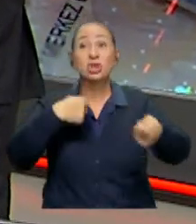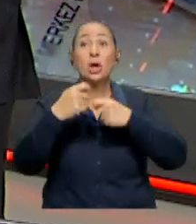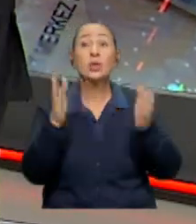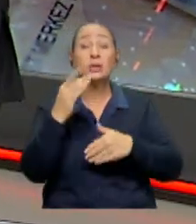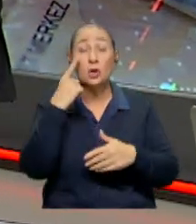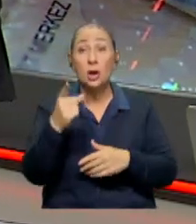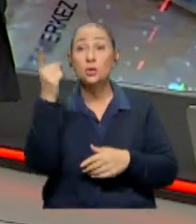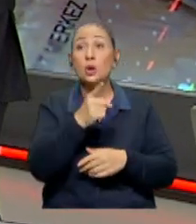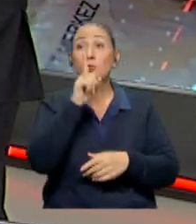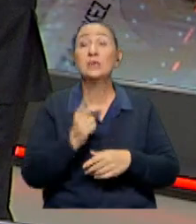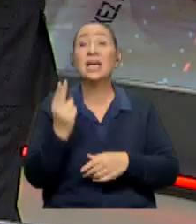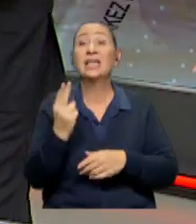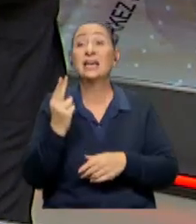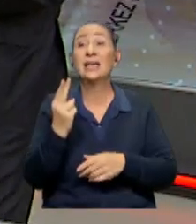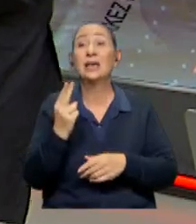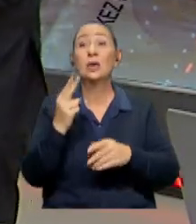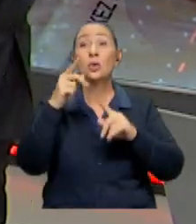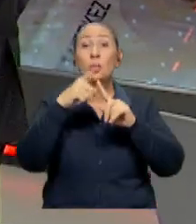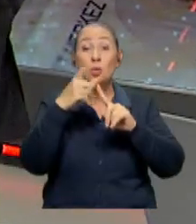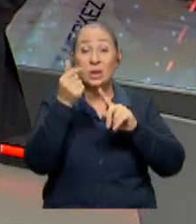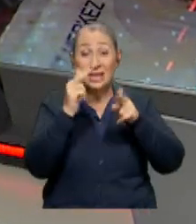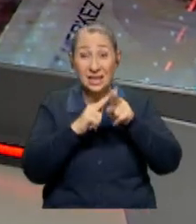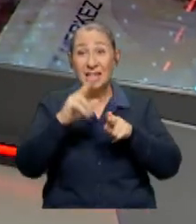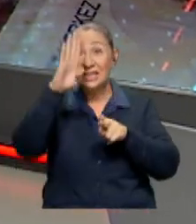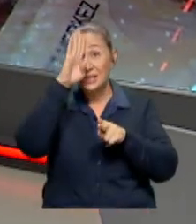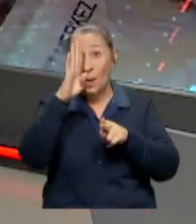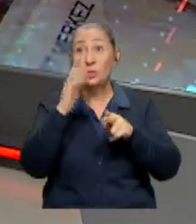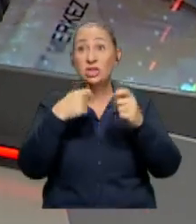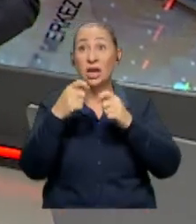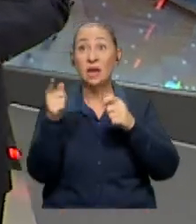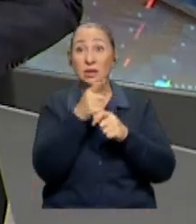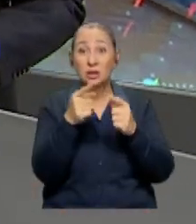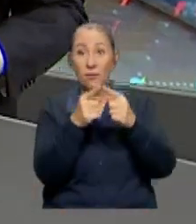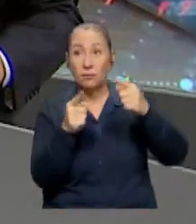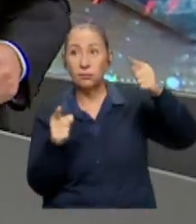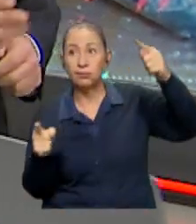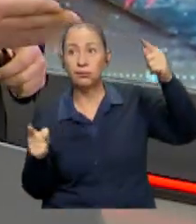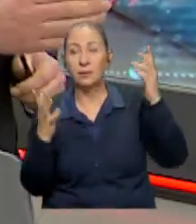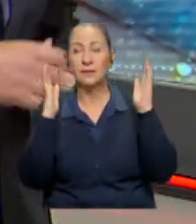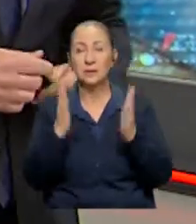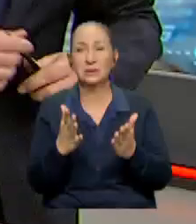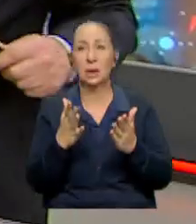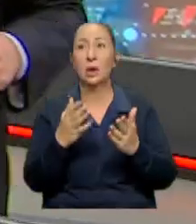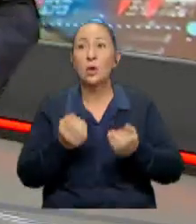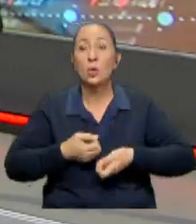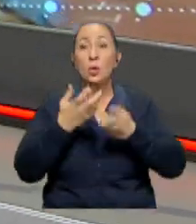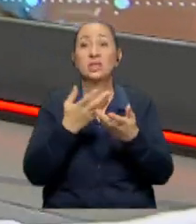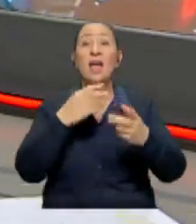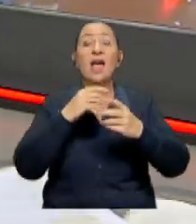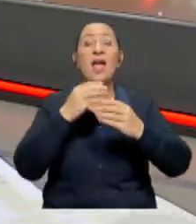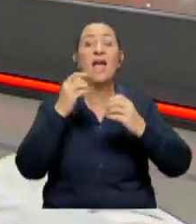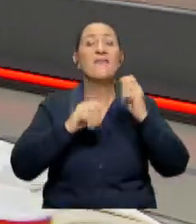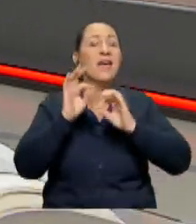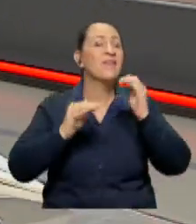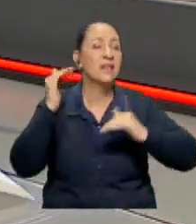İstanbul Ticaret Odası'na göre %107. TÜİK'le İstanbul Ticaret Odası'nın da arası açılmaya başladı. Üretici enflasyonu